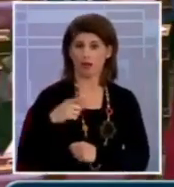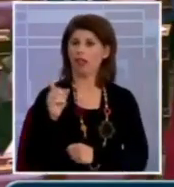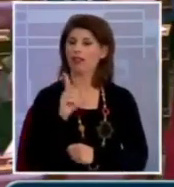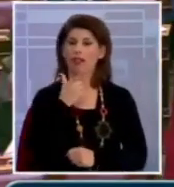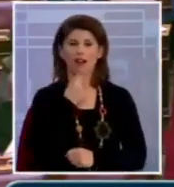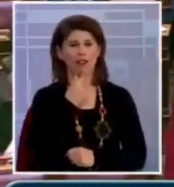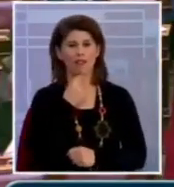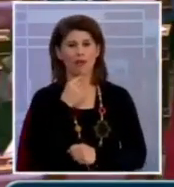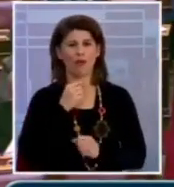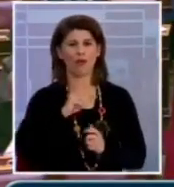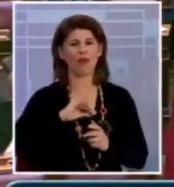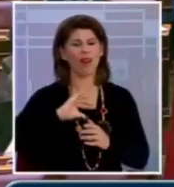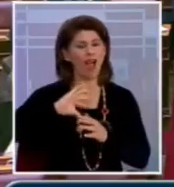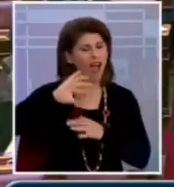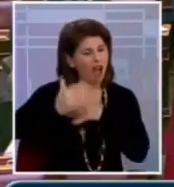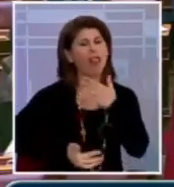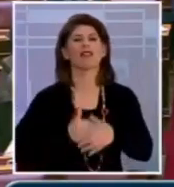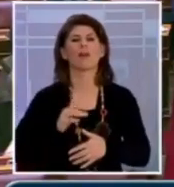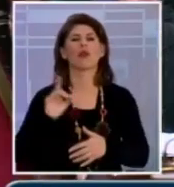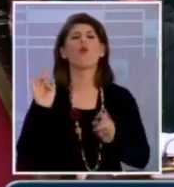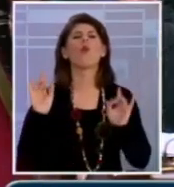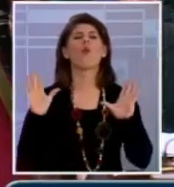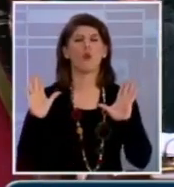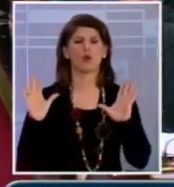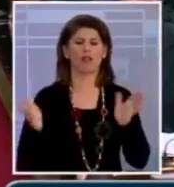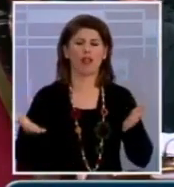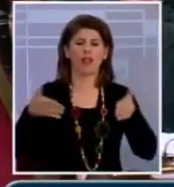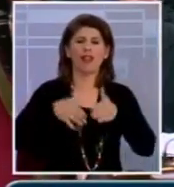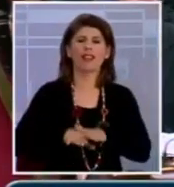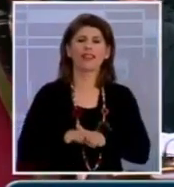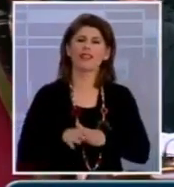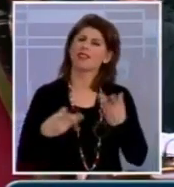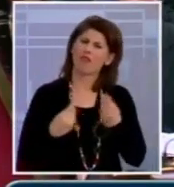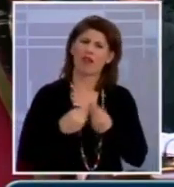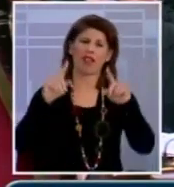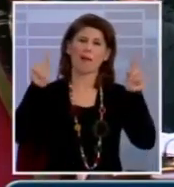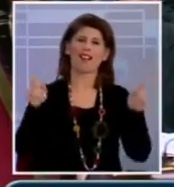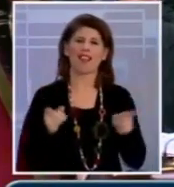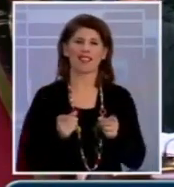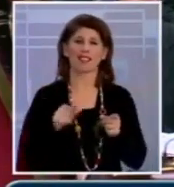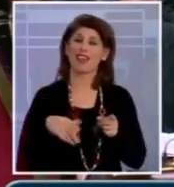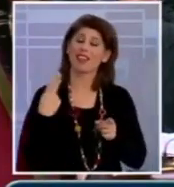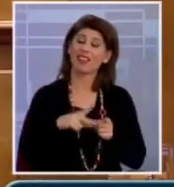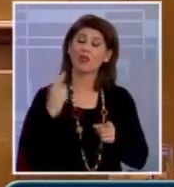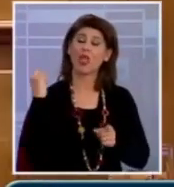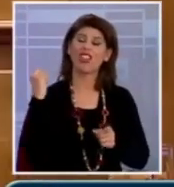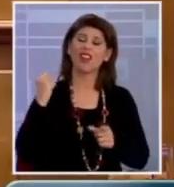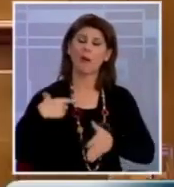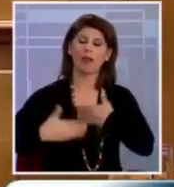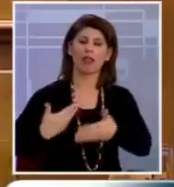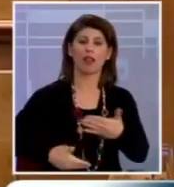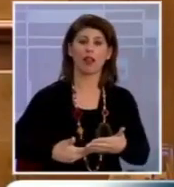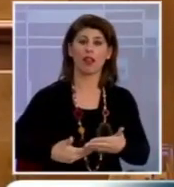είναι εύκολο να ανατραπεί ούτε να κλειστεί σε βολικές παρενθέσεις. Έχει τη δική του δυναμική, η οποία